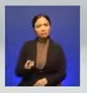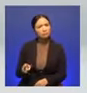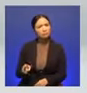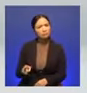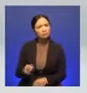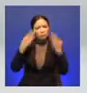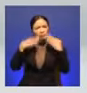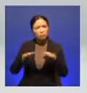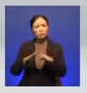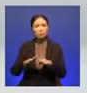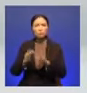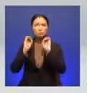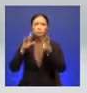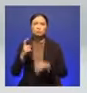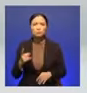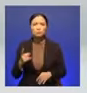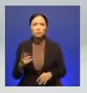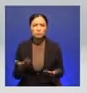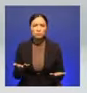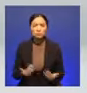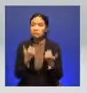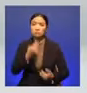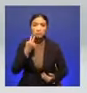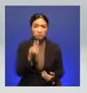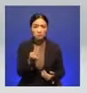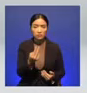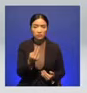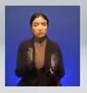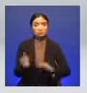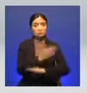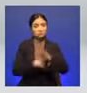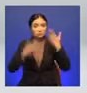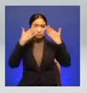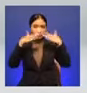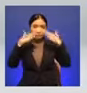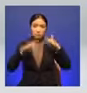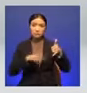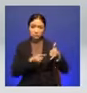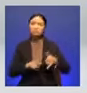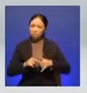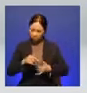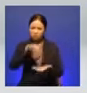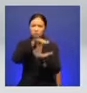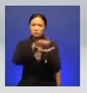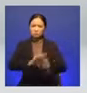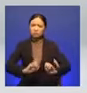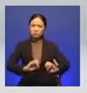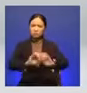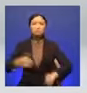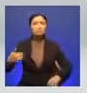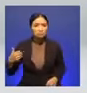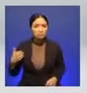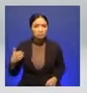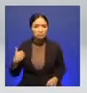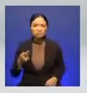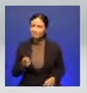ครูไม่ได้ตั้งใจจะปัจจุบันจะเห็นนะครับว่ามีผู้พิการทางสายตาคนตาบอดเนี่ยสอนในโรงเรียนสอนคนตาดีอันนี้เป็นการ